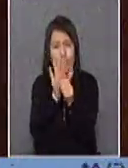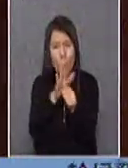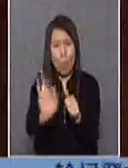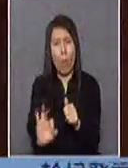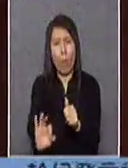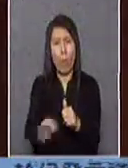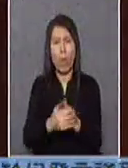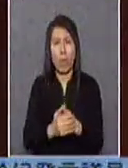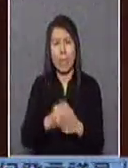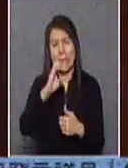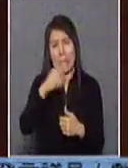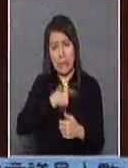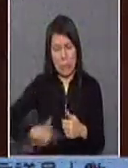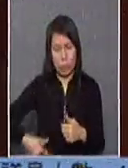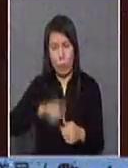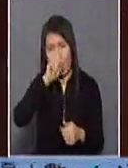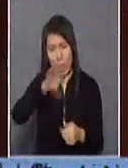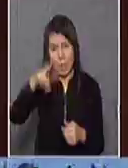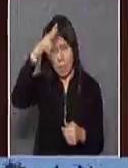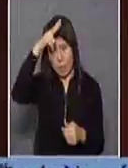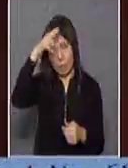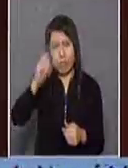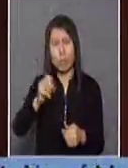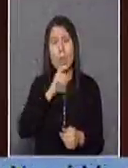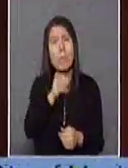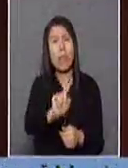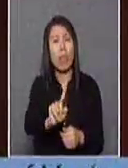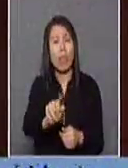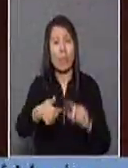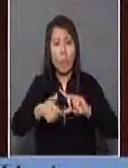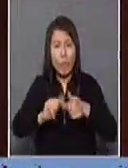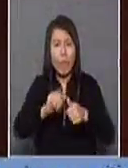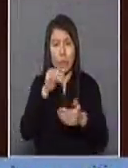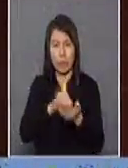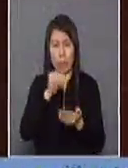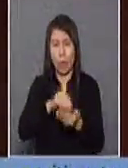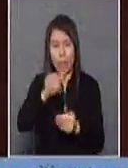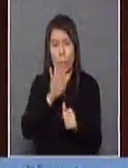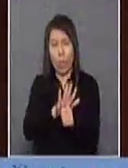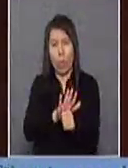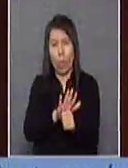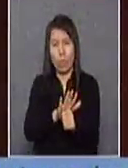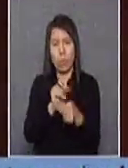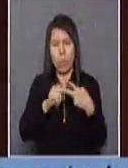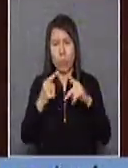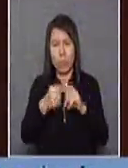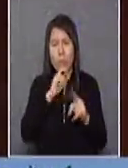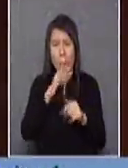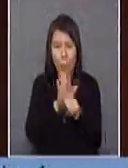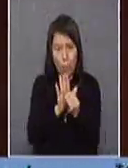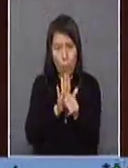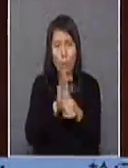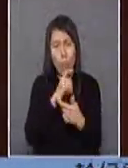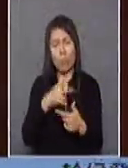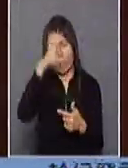陳議員。是你問政府呢有什麼措施去確保員工受保障，局長剛才已經答了